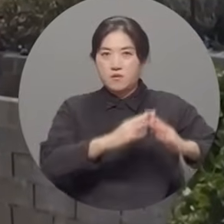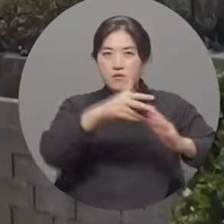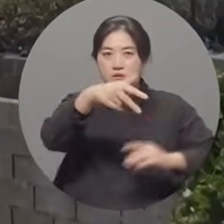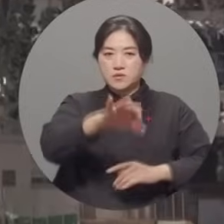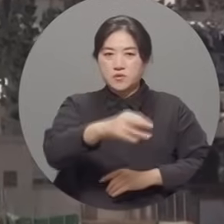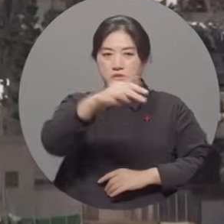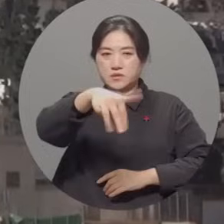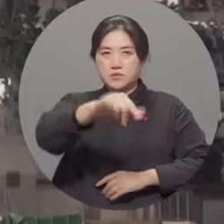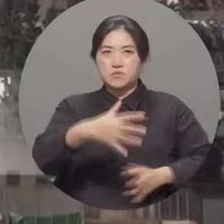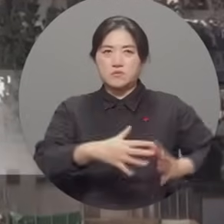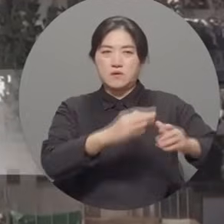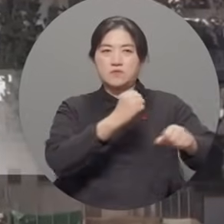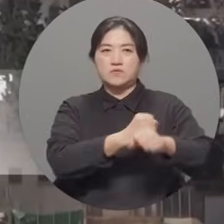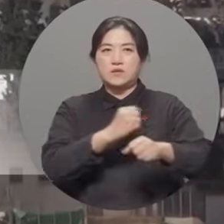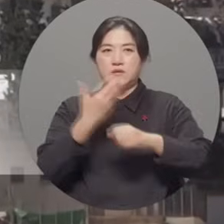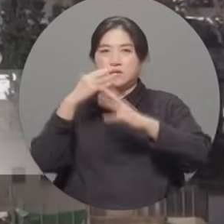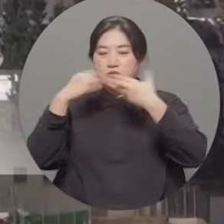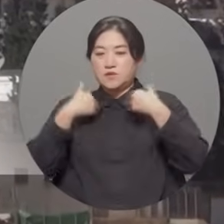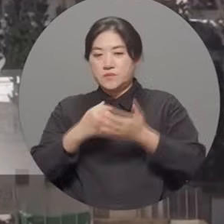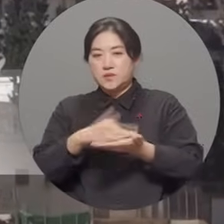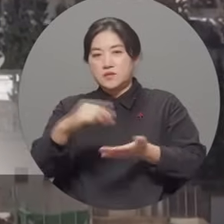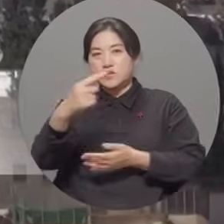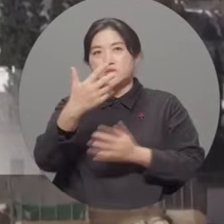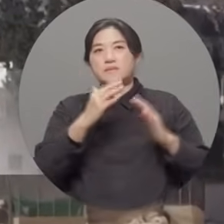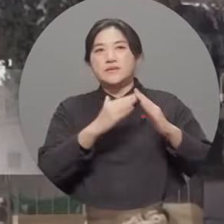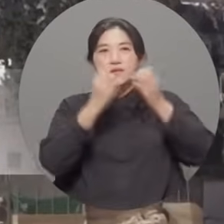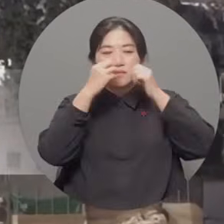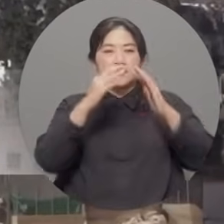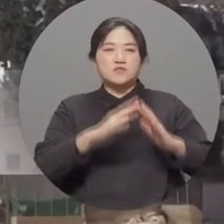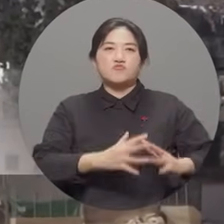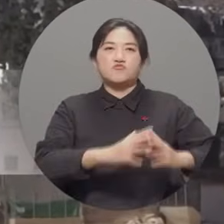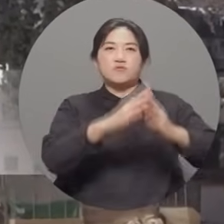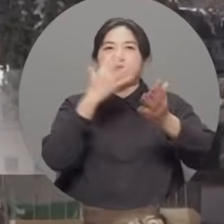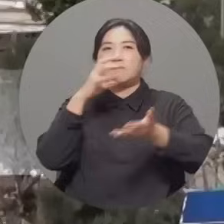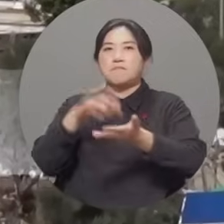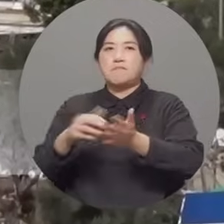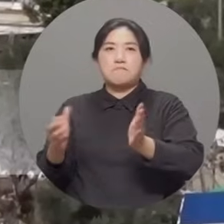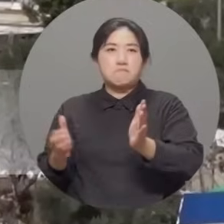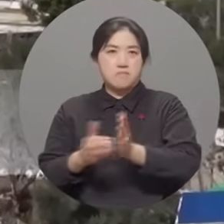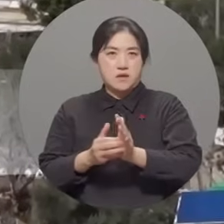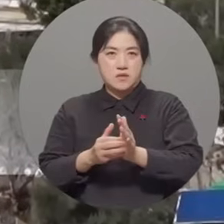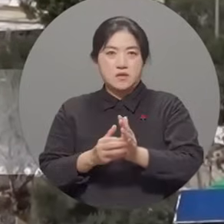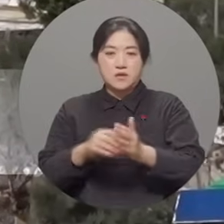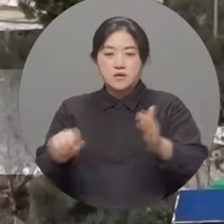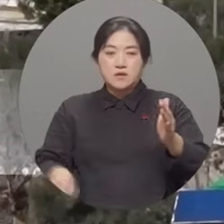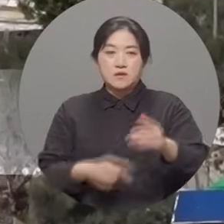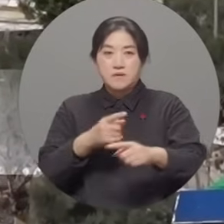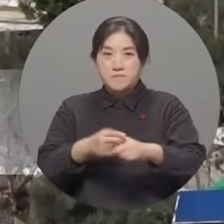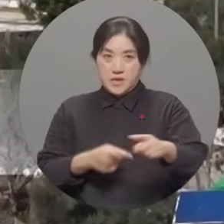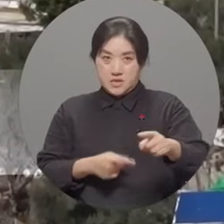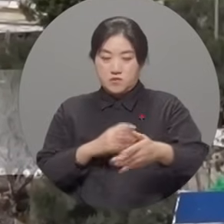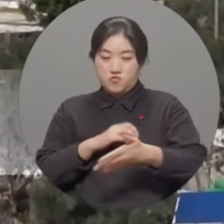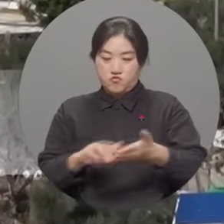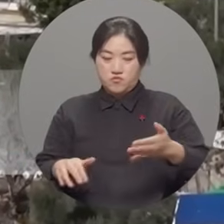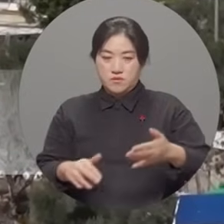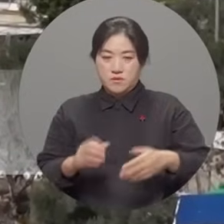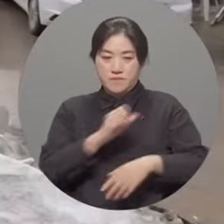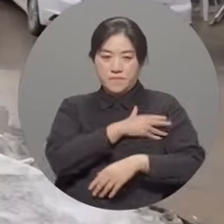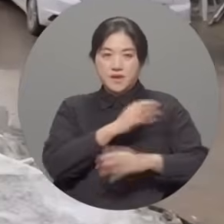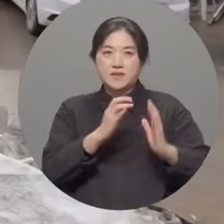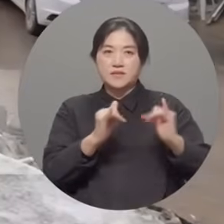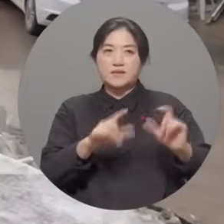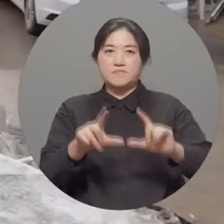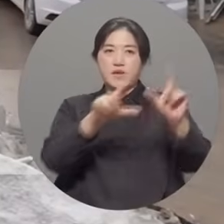있습니다. 이스라엘 정부는 1,700여 채의 새 주택 건설을 승인했는데 이 가운데 절반이 팔레스타인 주민들이 살고